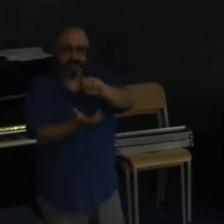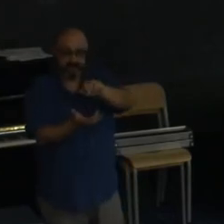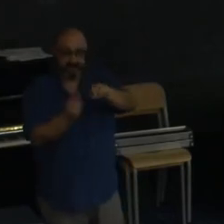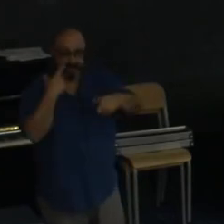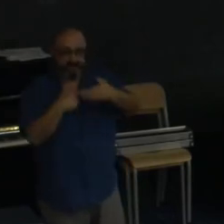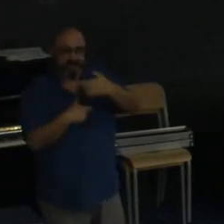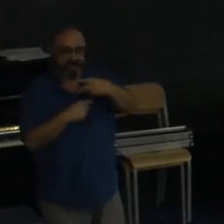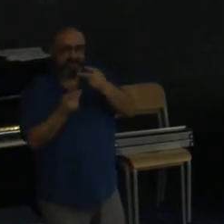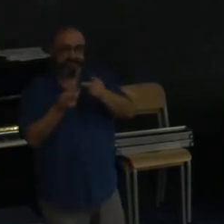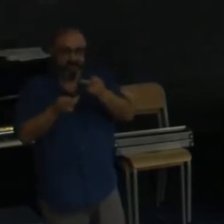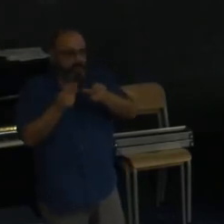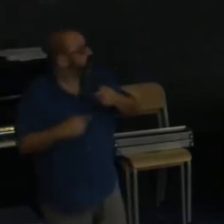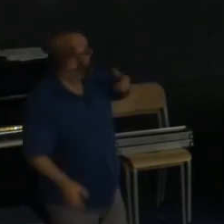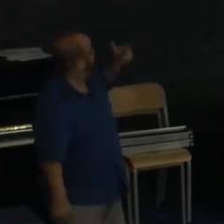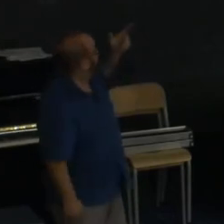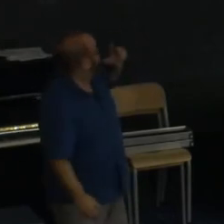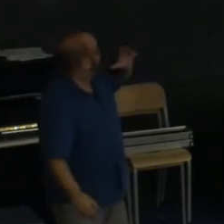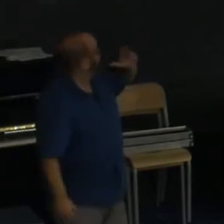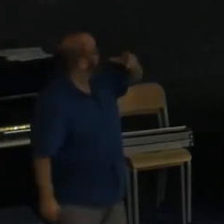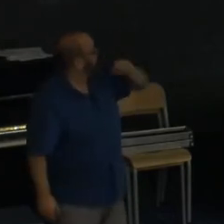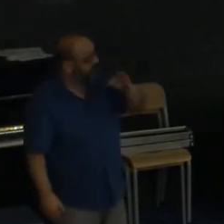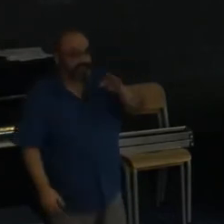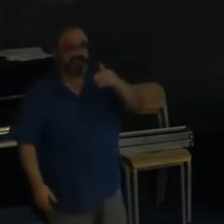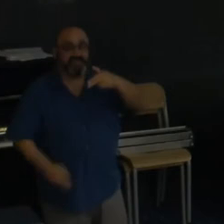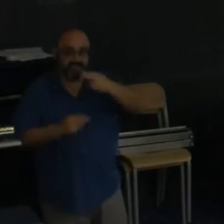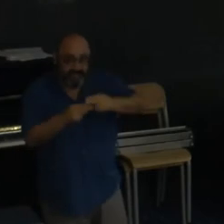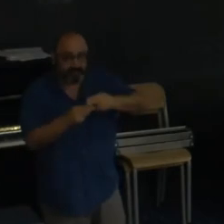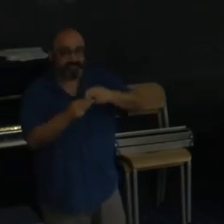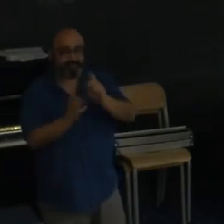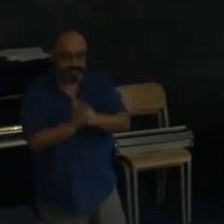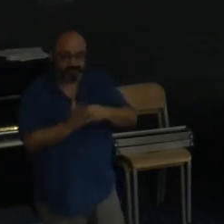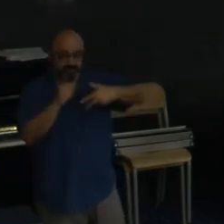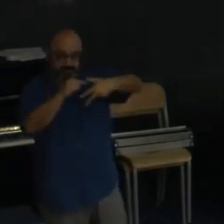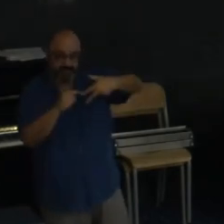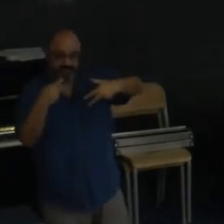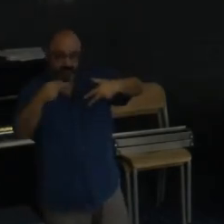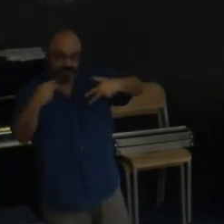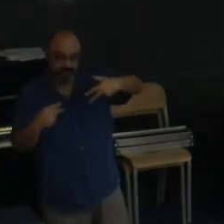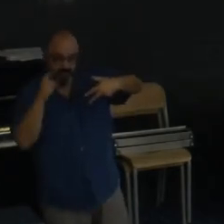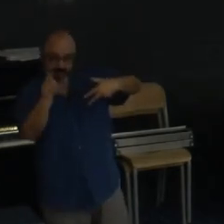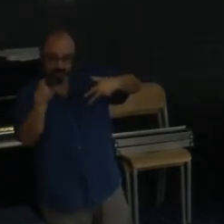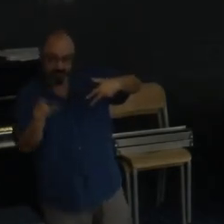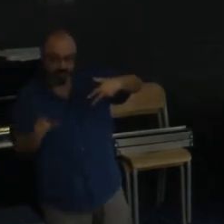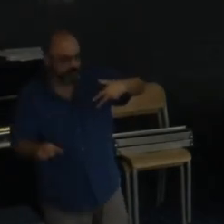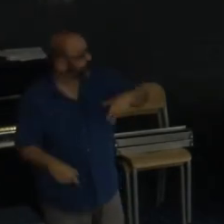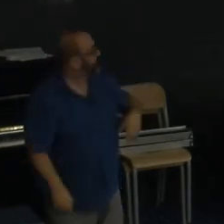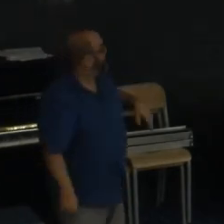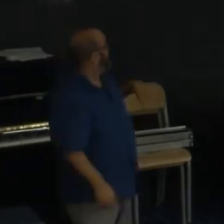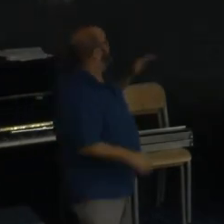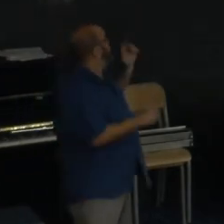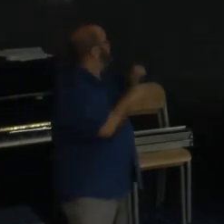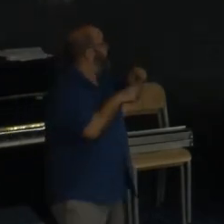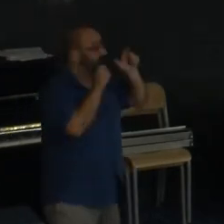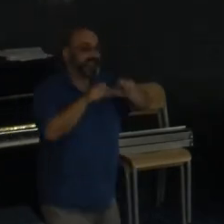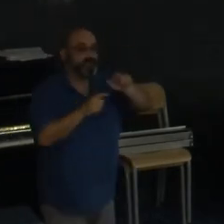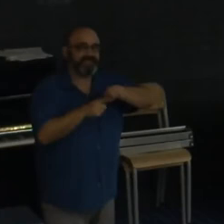valeur de name et la valeur de date. Ça va ? Bien. Ensuite, on peut s'amuser aussi à vérifier le